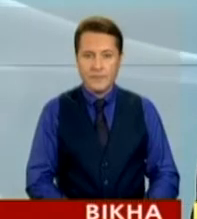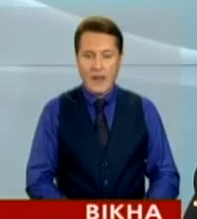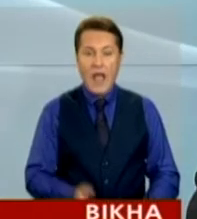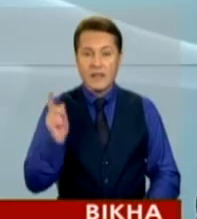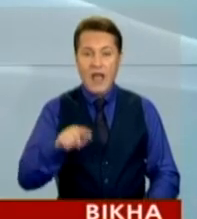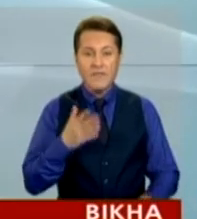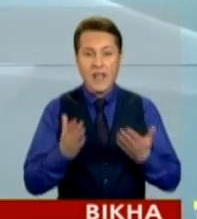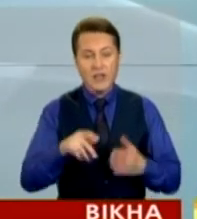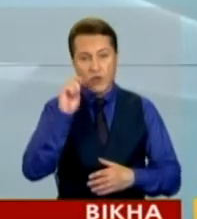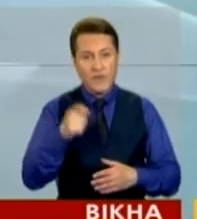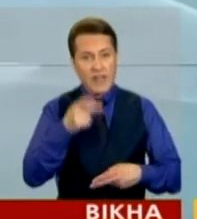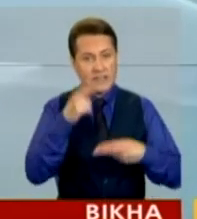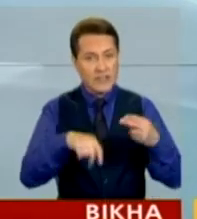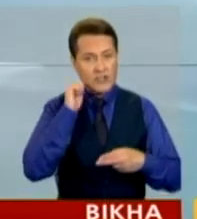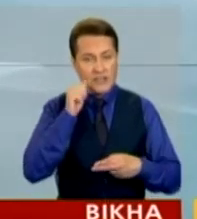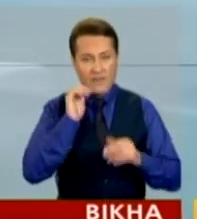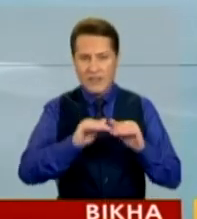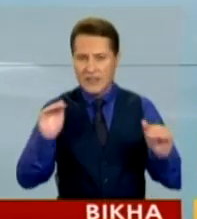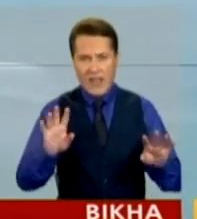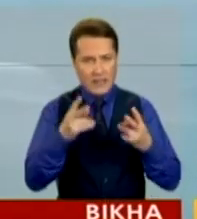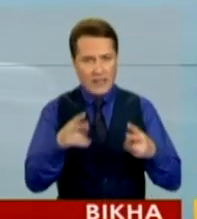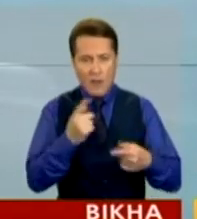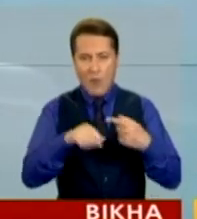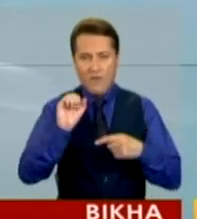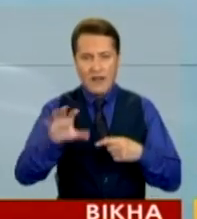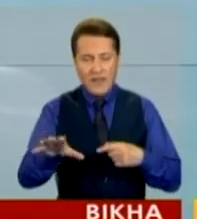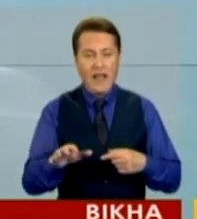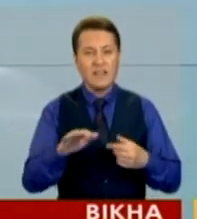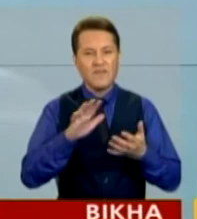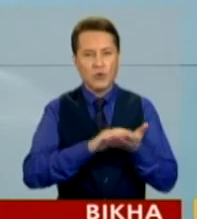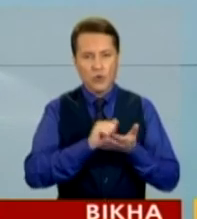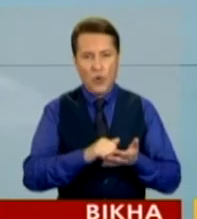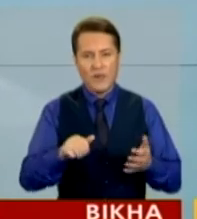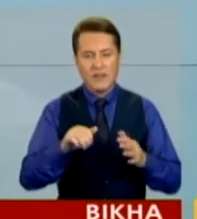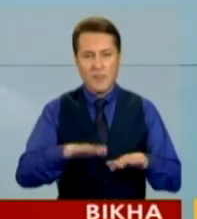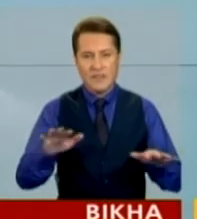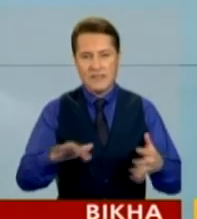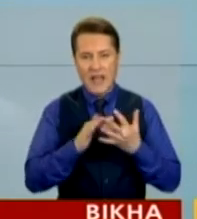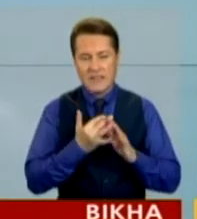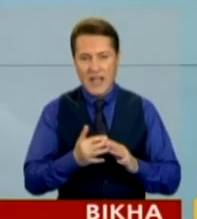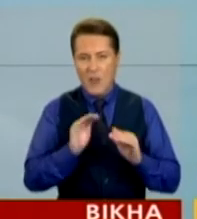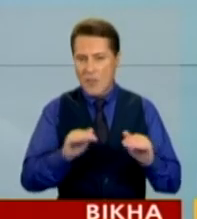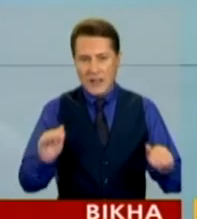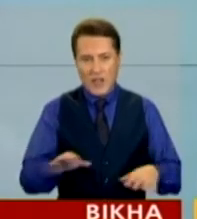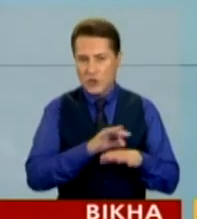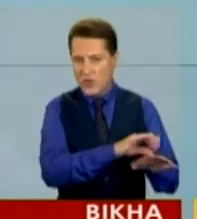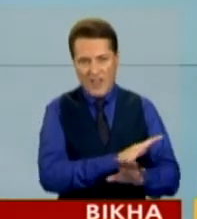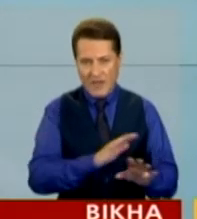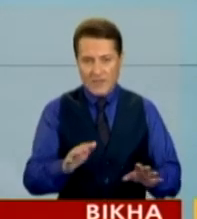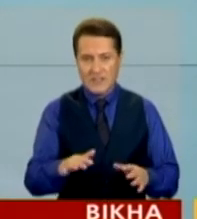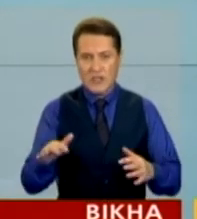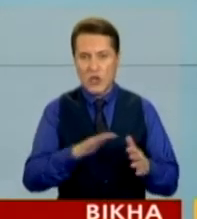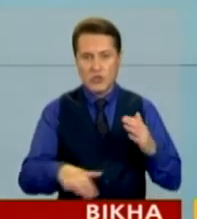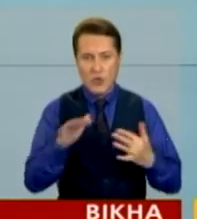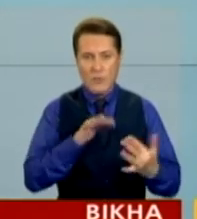Навіть якщо війна скінчиться завтра, дітей не варто повертати в зруйновані міста і села, бодай до кінця літа, а малечу, ще не вивезену із зони бойових дій,